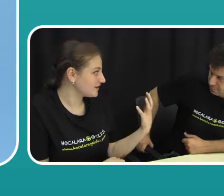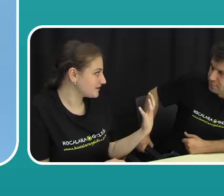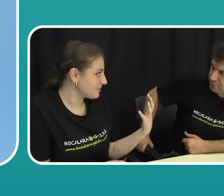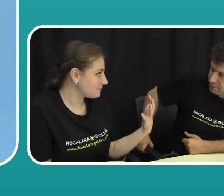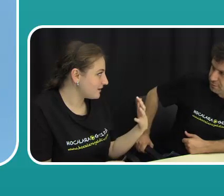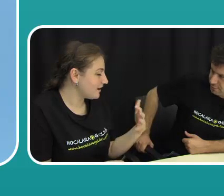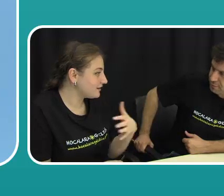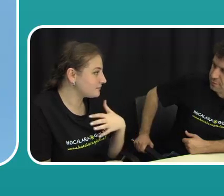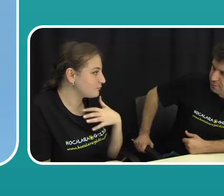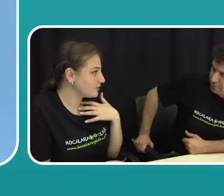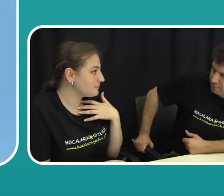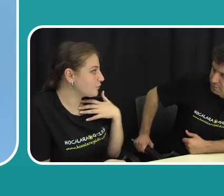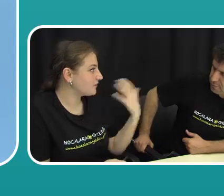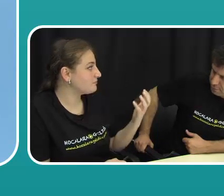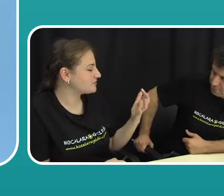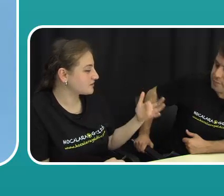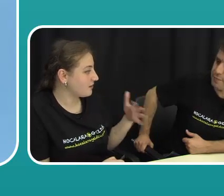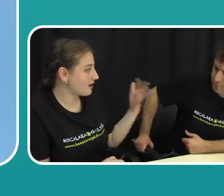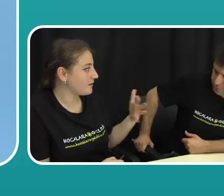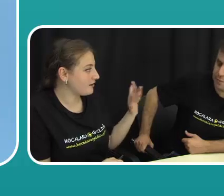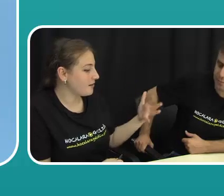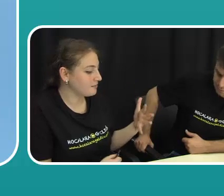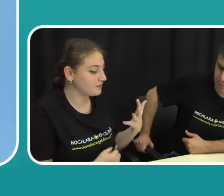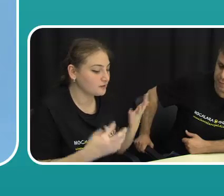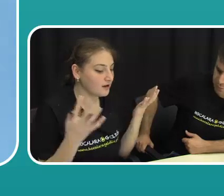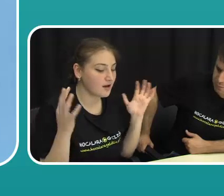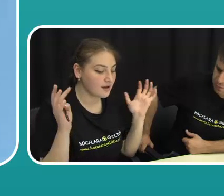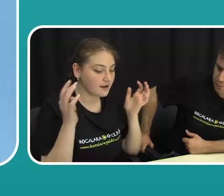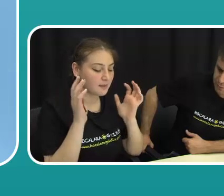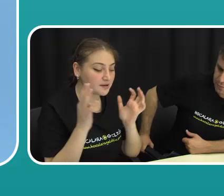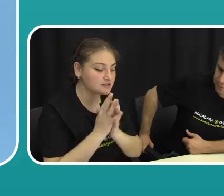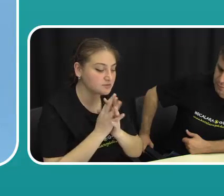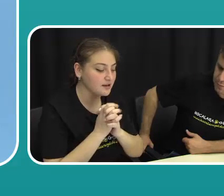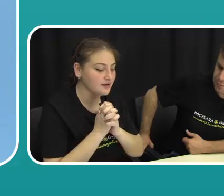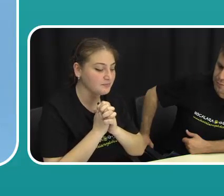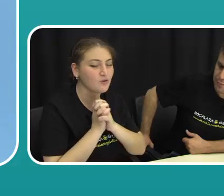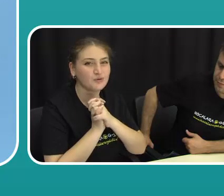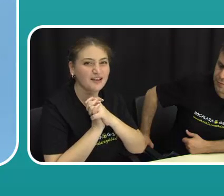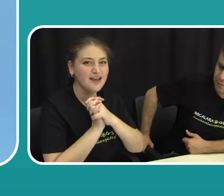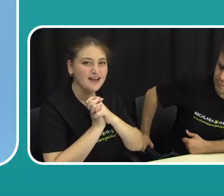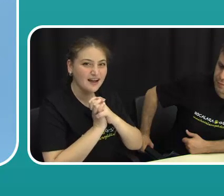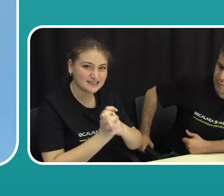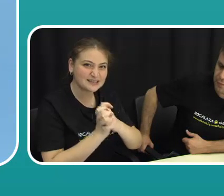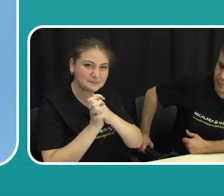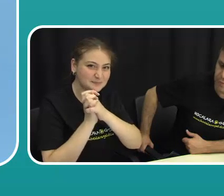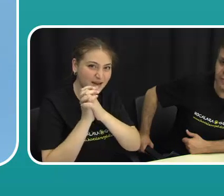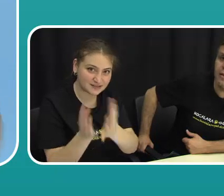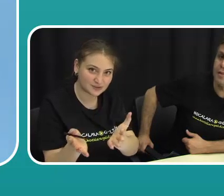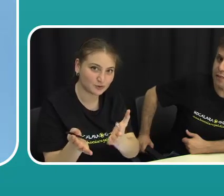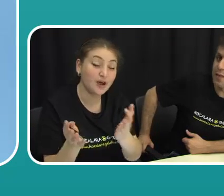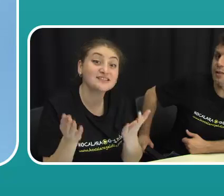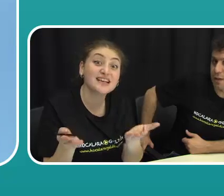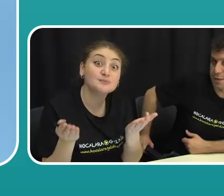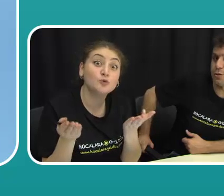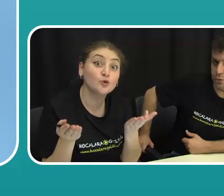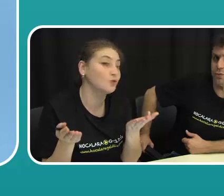mezarına gitmek bile hani böyle bir görevimi gibi her bayram Her bayram yapmak istediğim şeylerden biri o konuda hassasım hassas